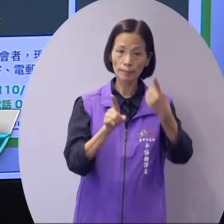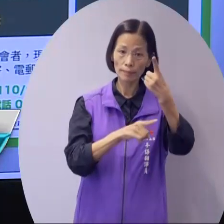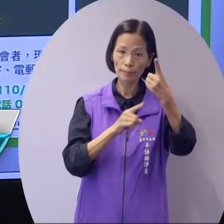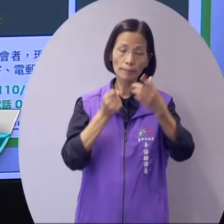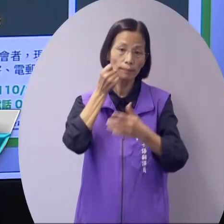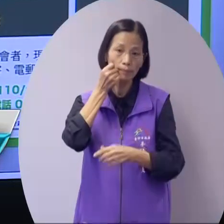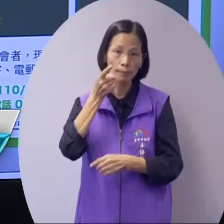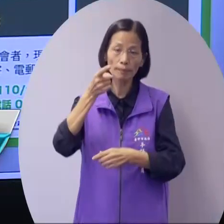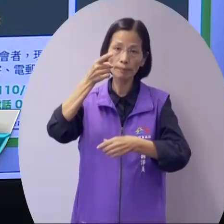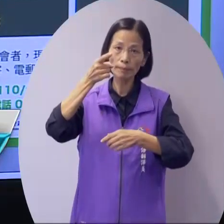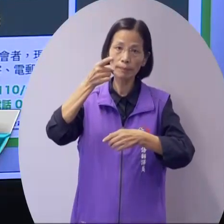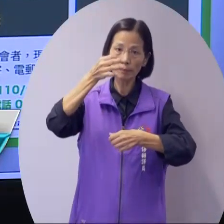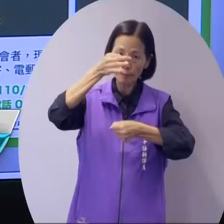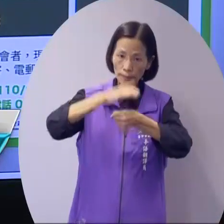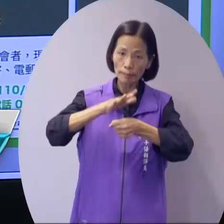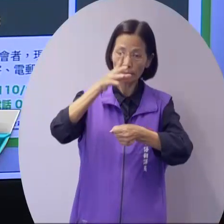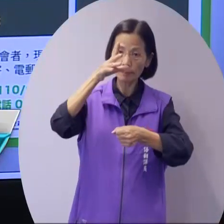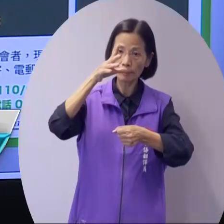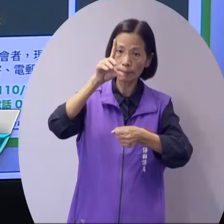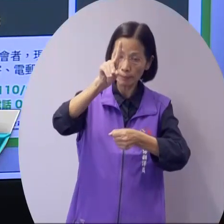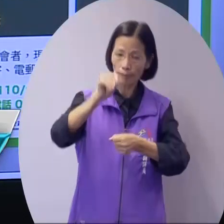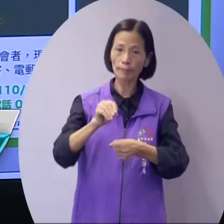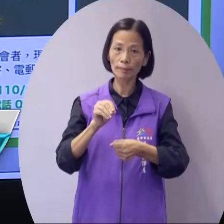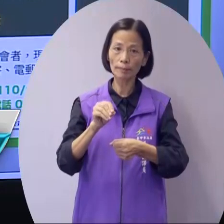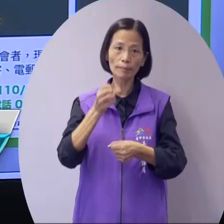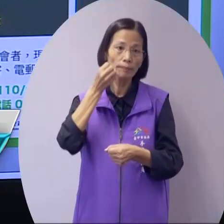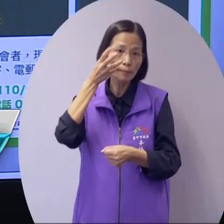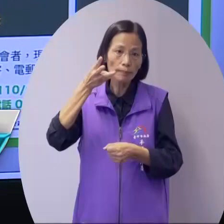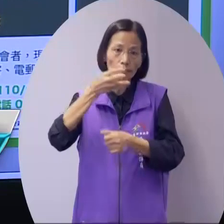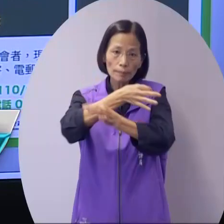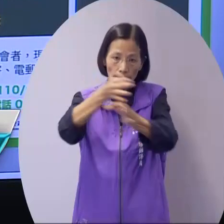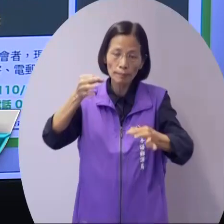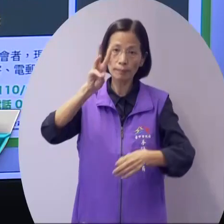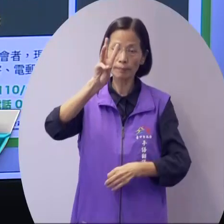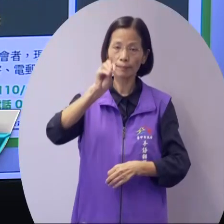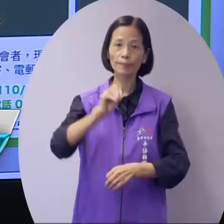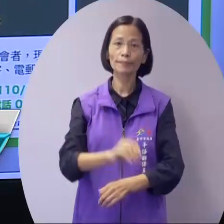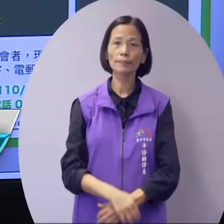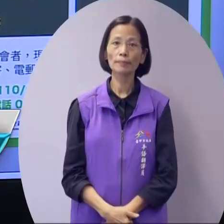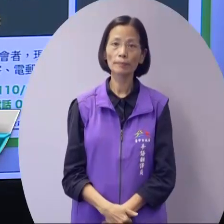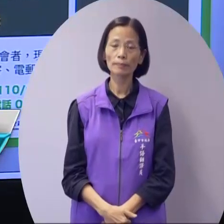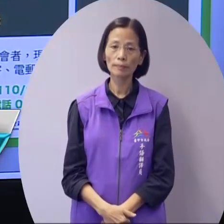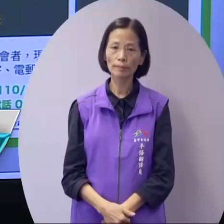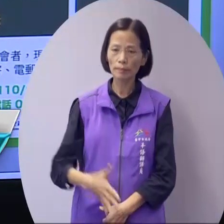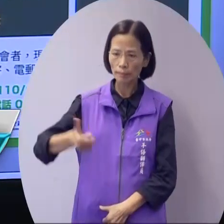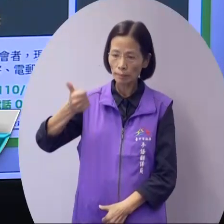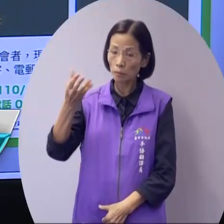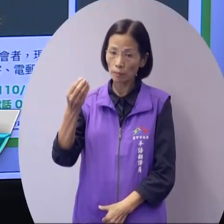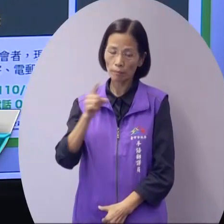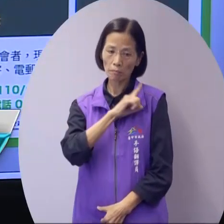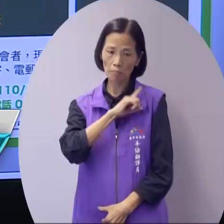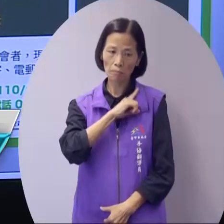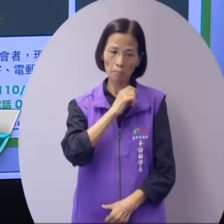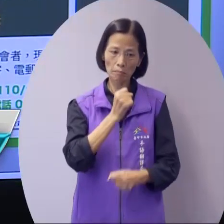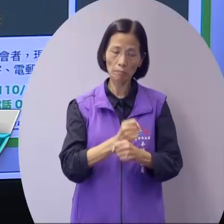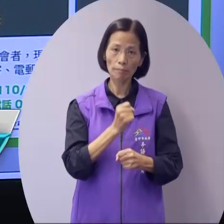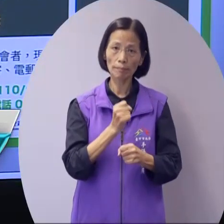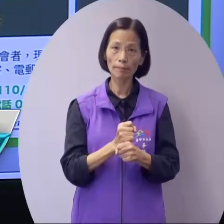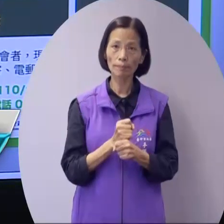每月是发放10000元，那一次是发放3个月30000元，而且对没有一定雇主或者自行